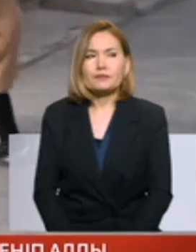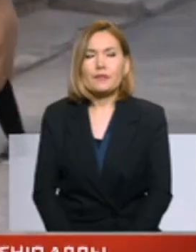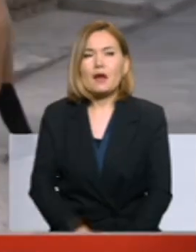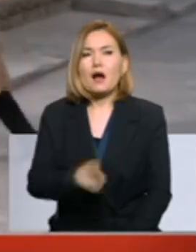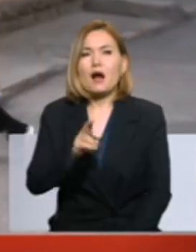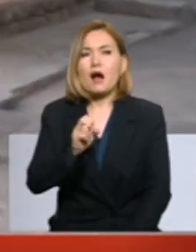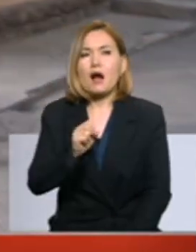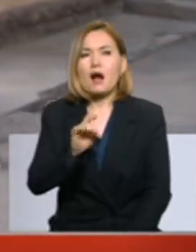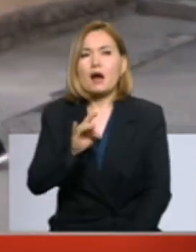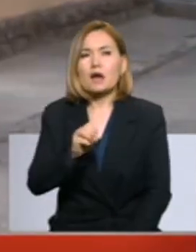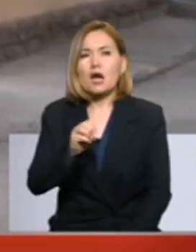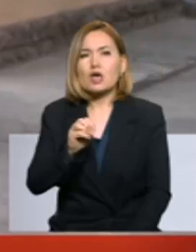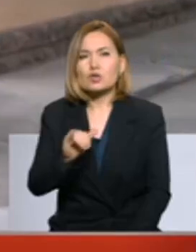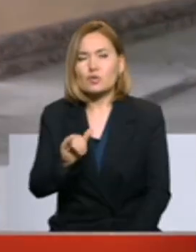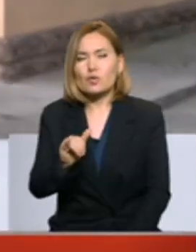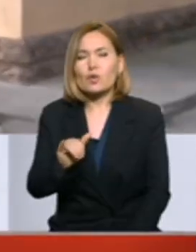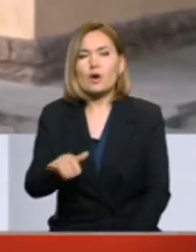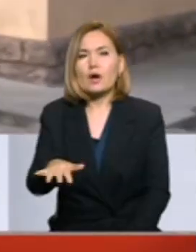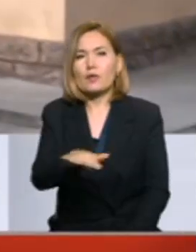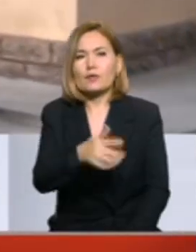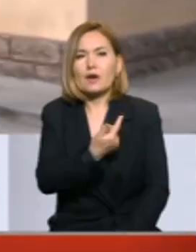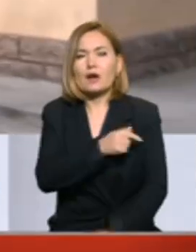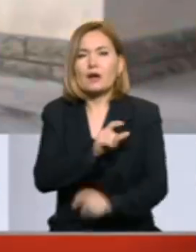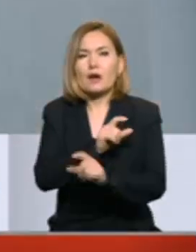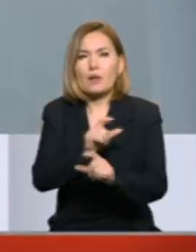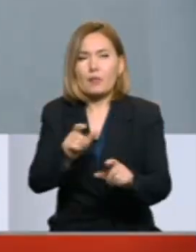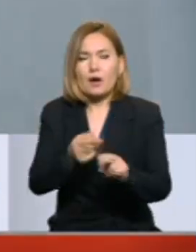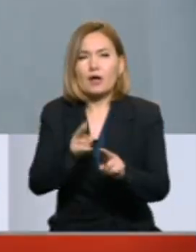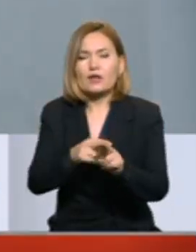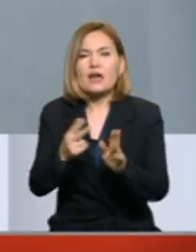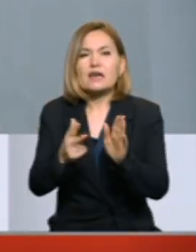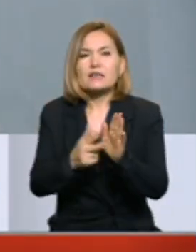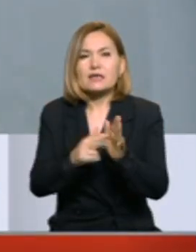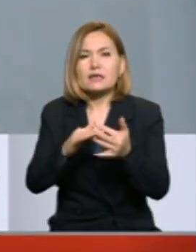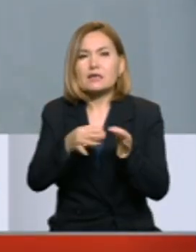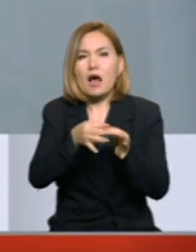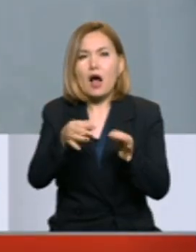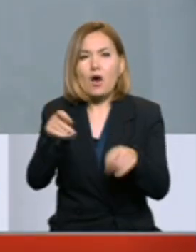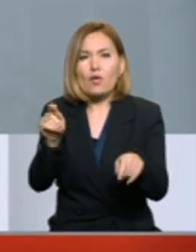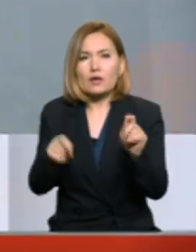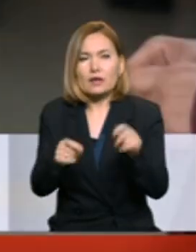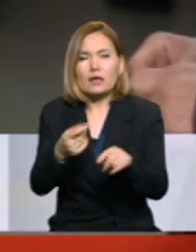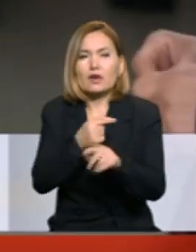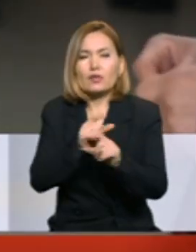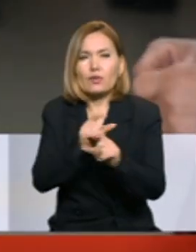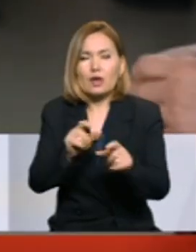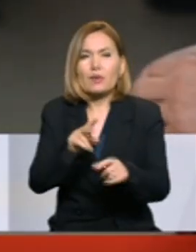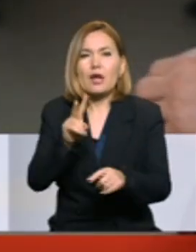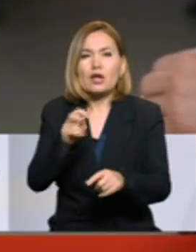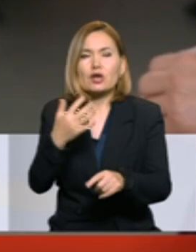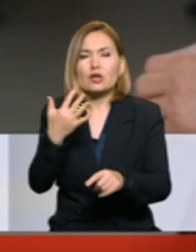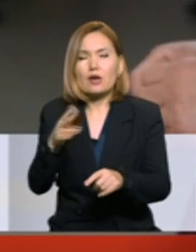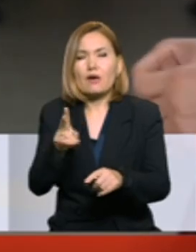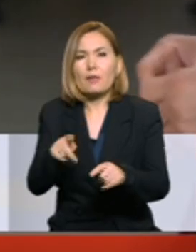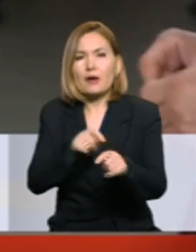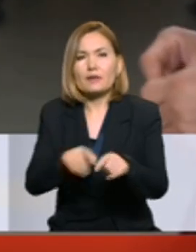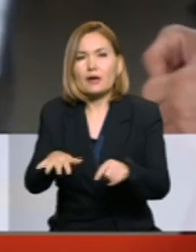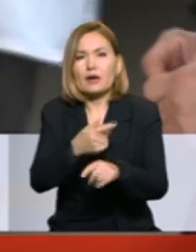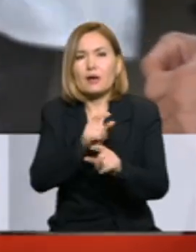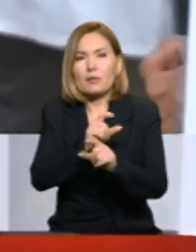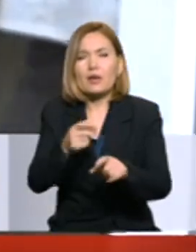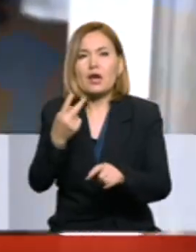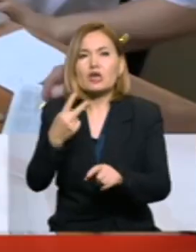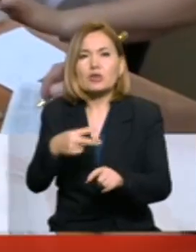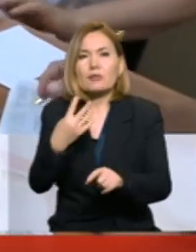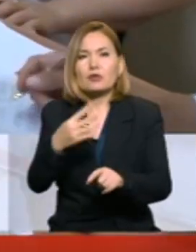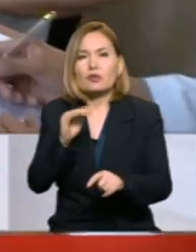Қарасу ауылындағы бастапқы медициналық көмек орталығы 8 бірдей ауылдың халқына қызмет көрсетеді. Аумағы небәрі 250 шаршы метр болатын емханаға